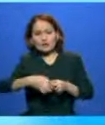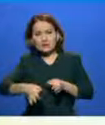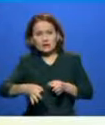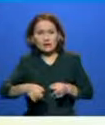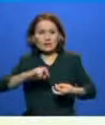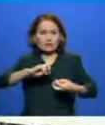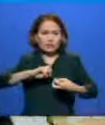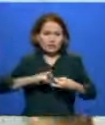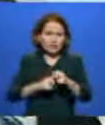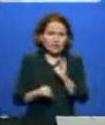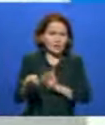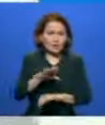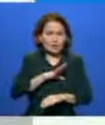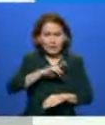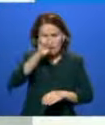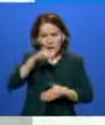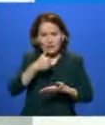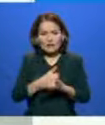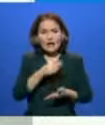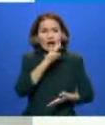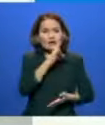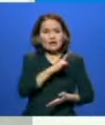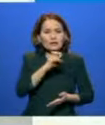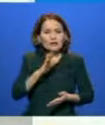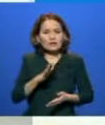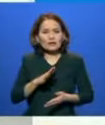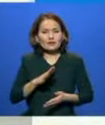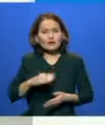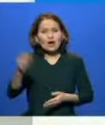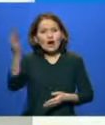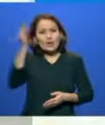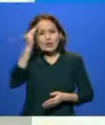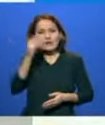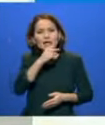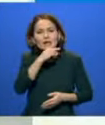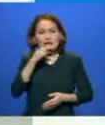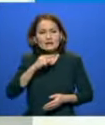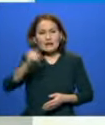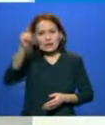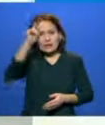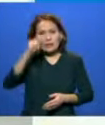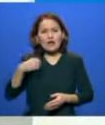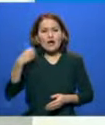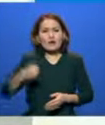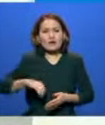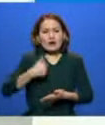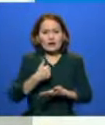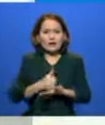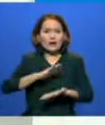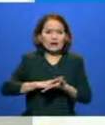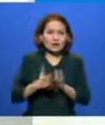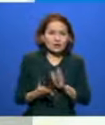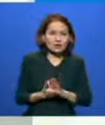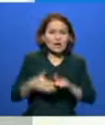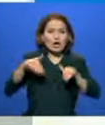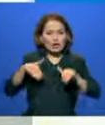тоқталды. Нұрсұлтан Назарбаев Қазақстан тарапының көзқарасы бойынша Украина, Ресей, Германия және Франция басшылары деңгейіндегі келіссөздер